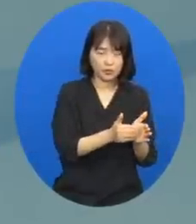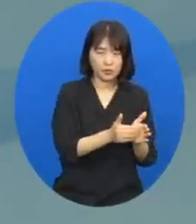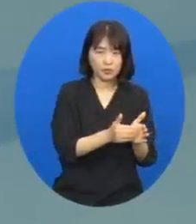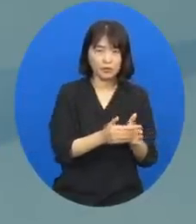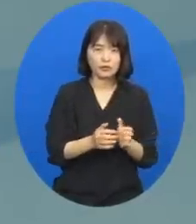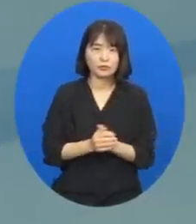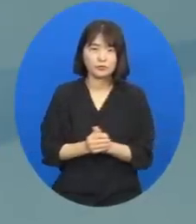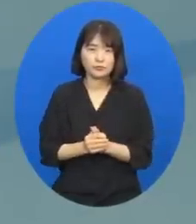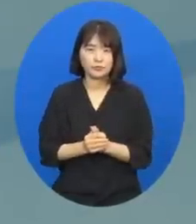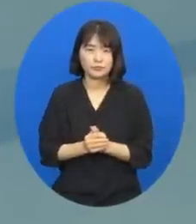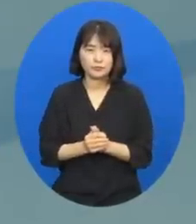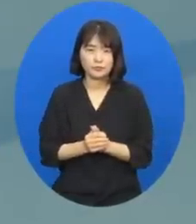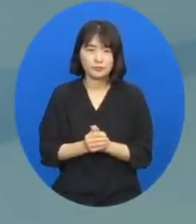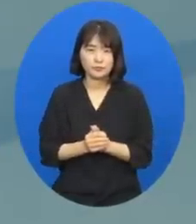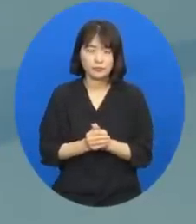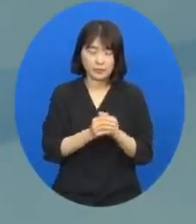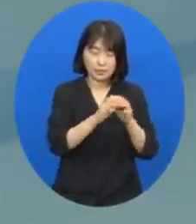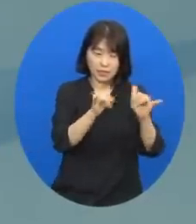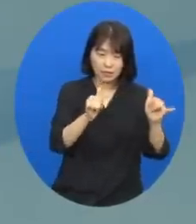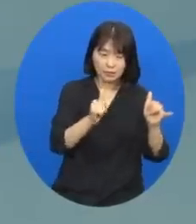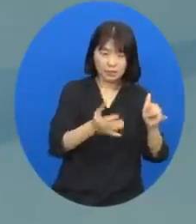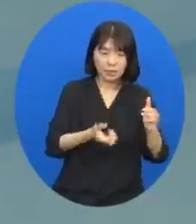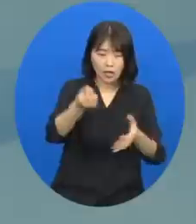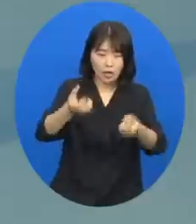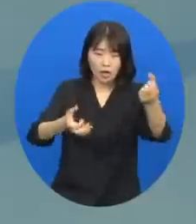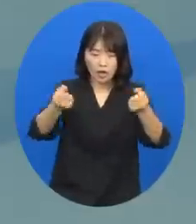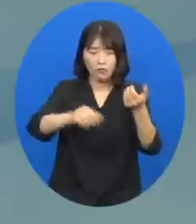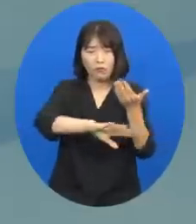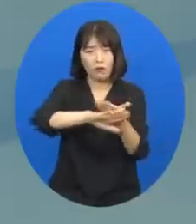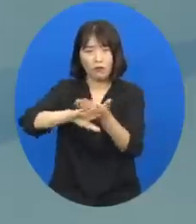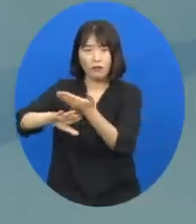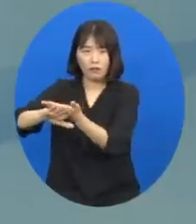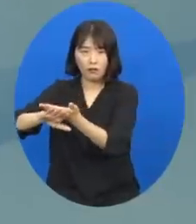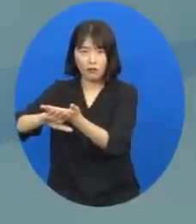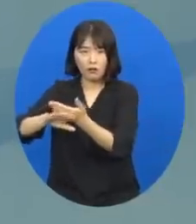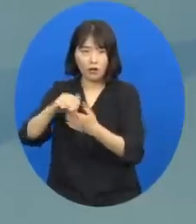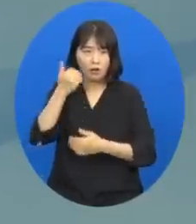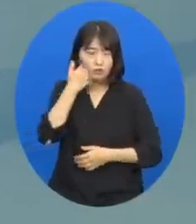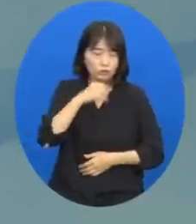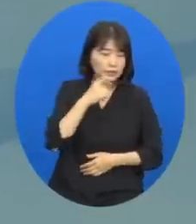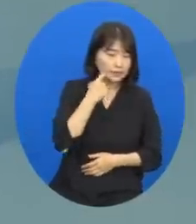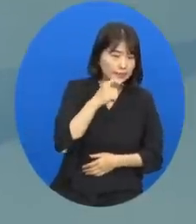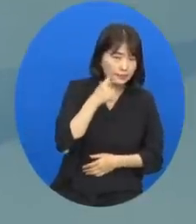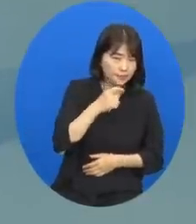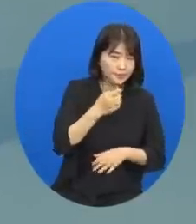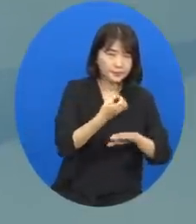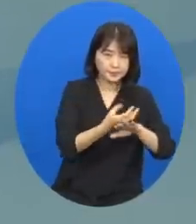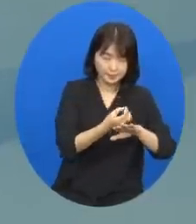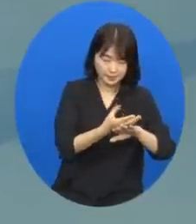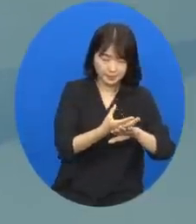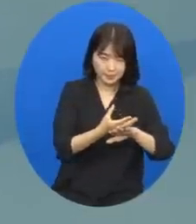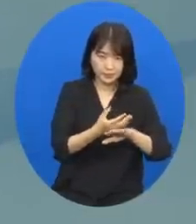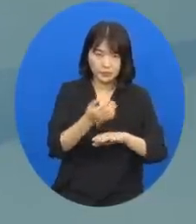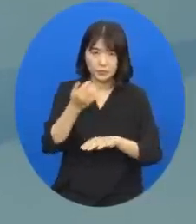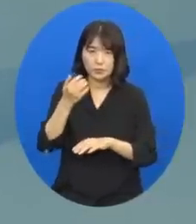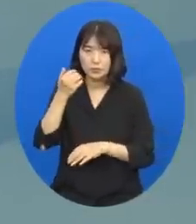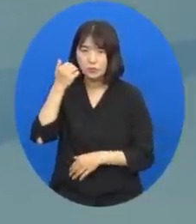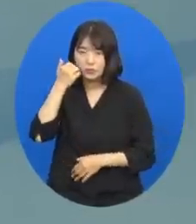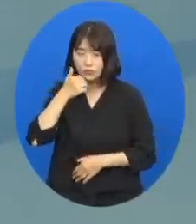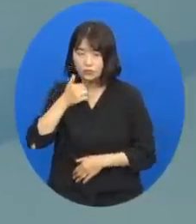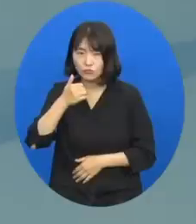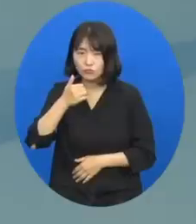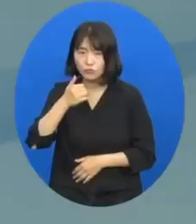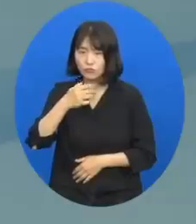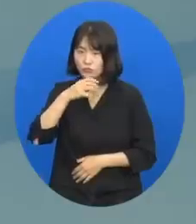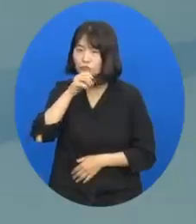달라요 아까 말씀드린 누구는 그물 가져옵니다 누구는 뭐가 좋아요 염소 털을 가 줘요 자